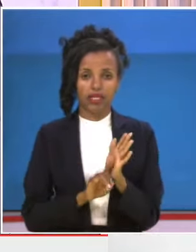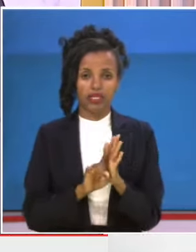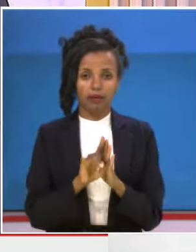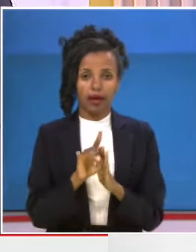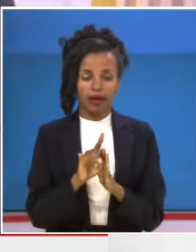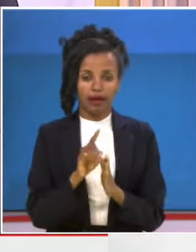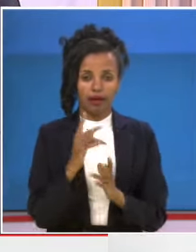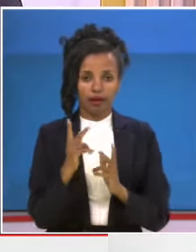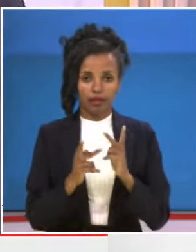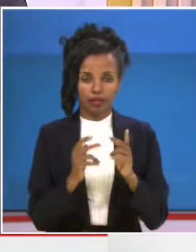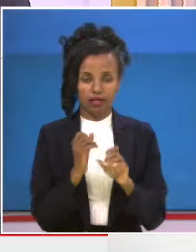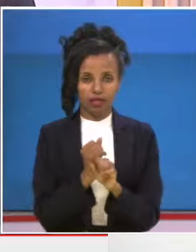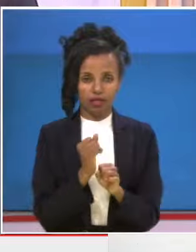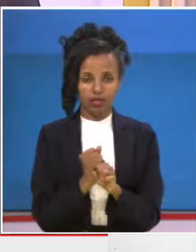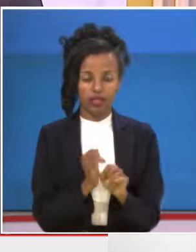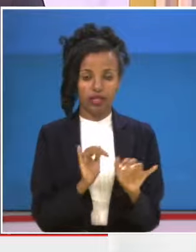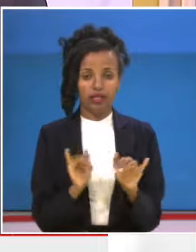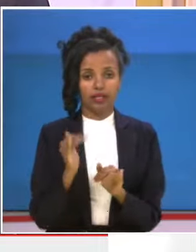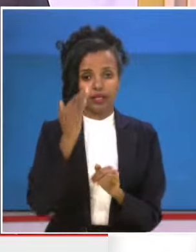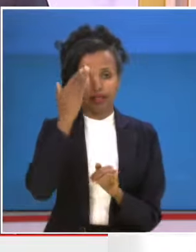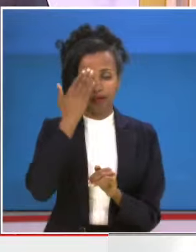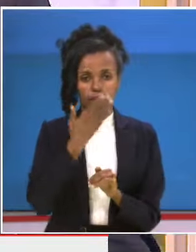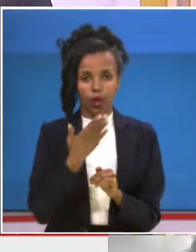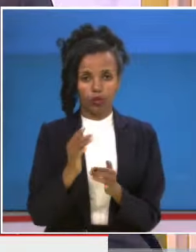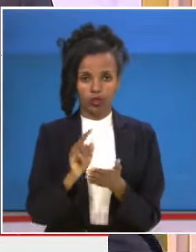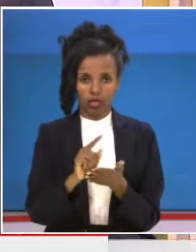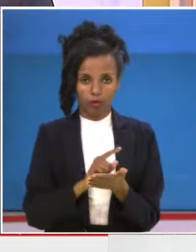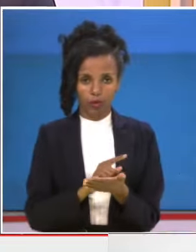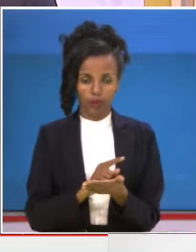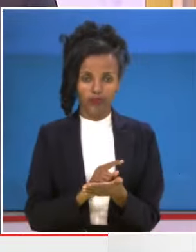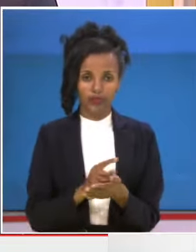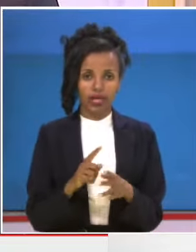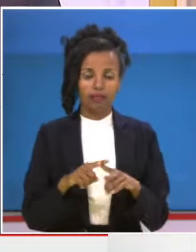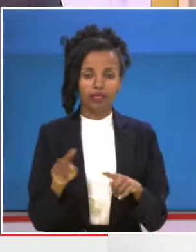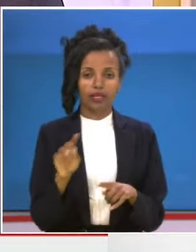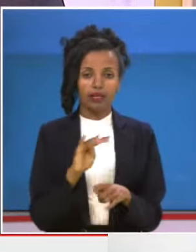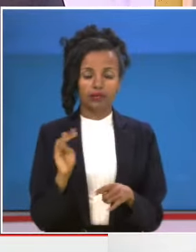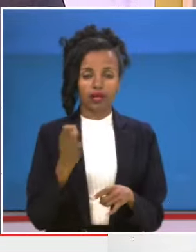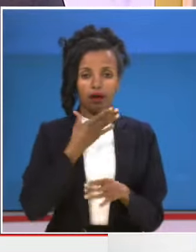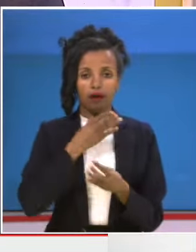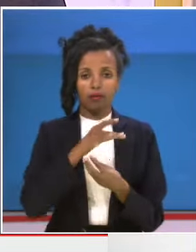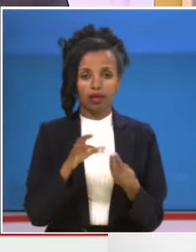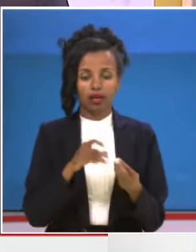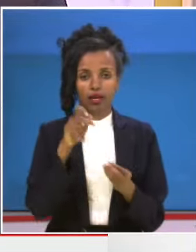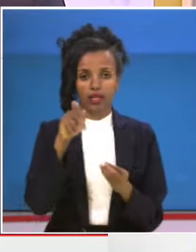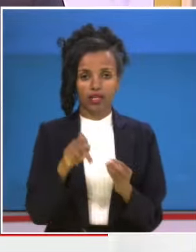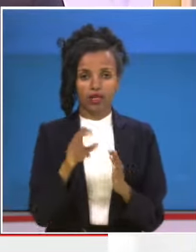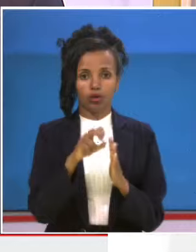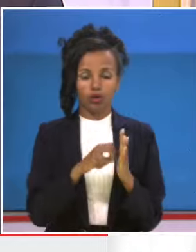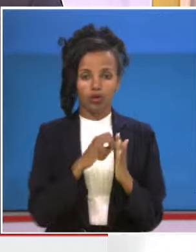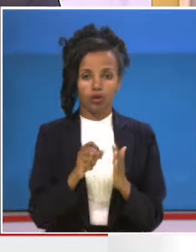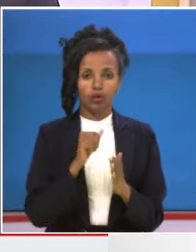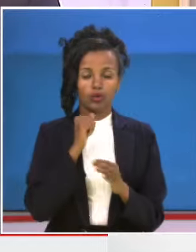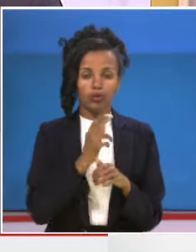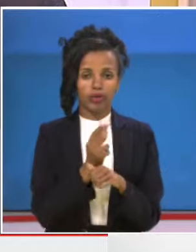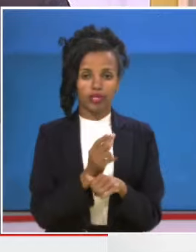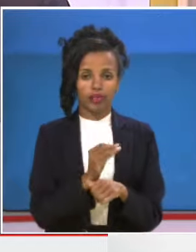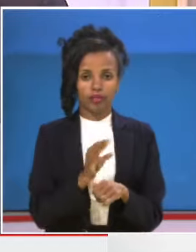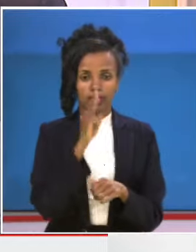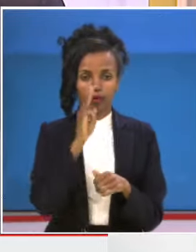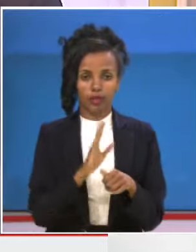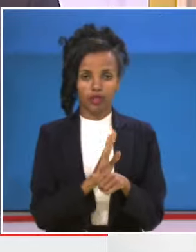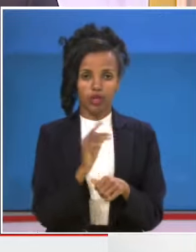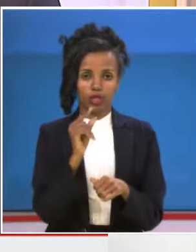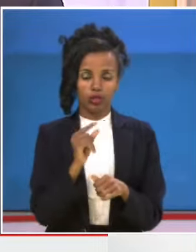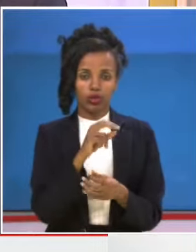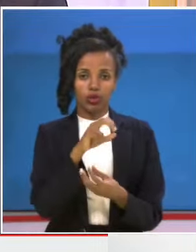ነው። እንደምታውቁት ሰሞኑን በተለይ ምስራቅ አማራ ላይ ደቡብ ወሎ ኦሮሞ ብሔረሰብ ዞን እና ሰሜን ሸዋ የተወሰኑ